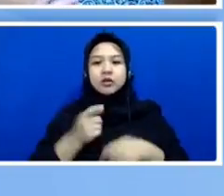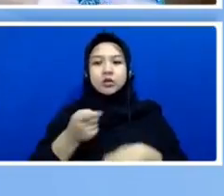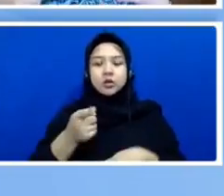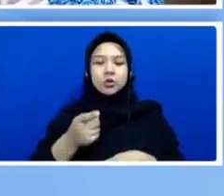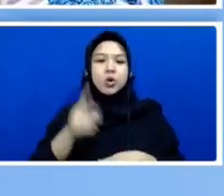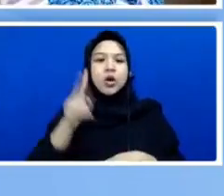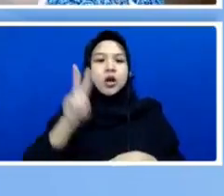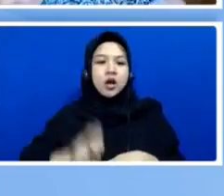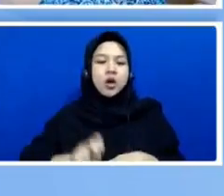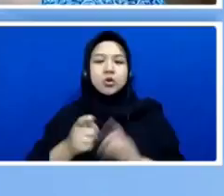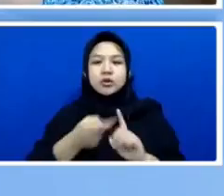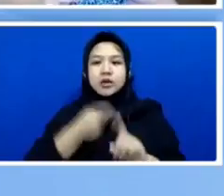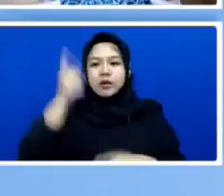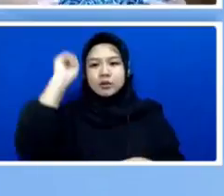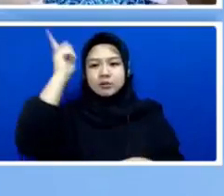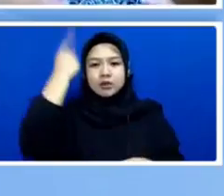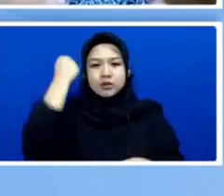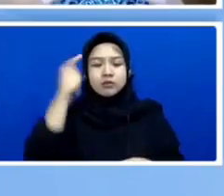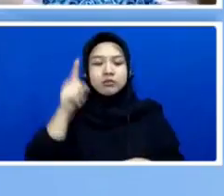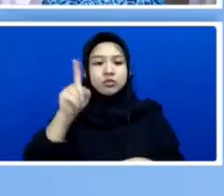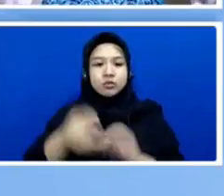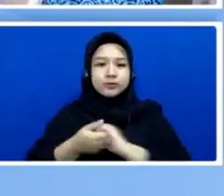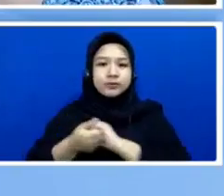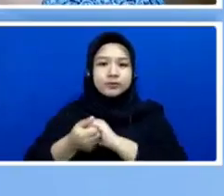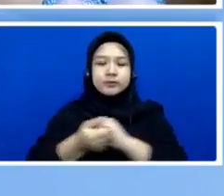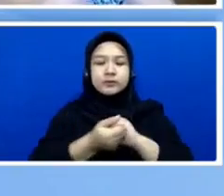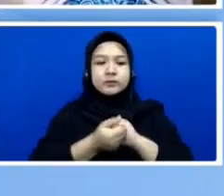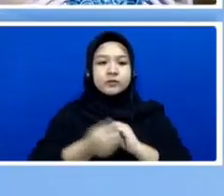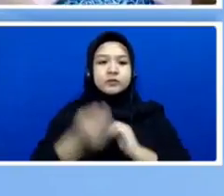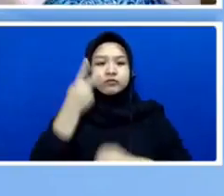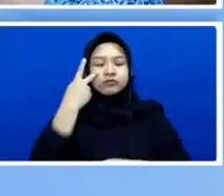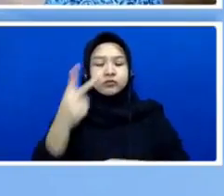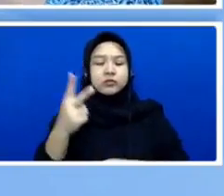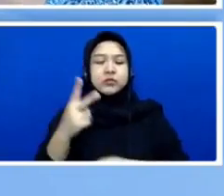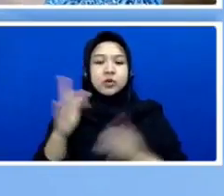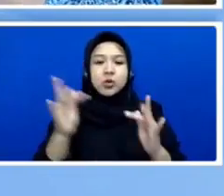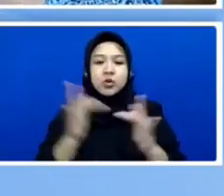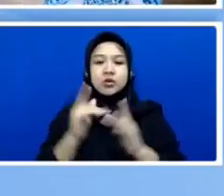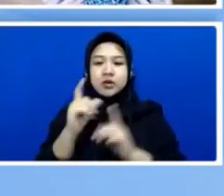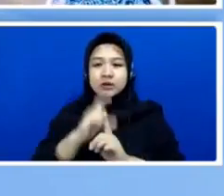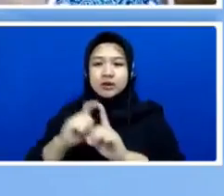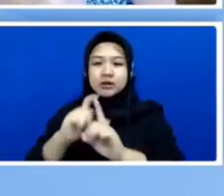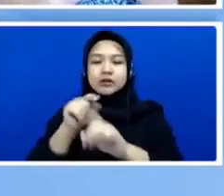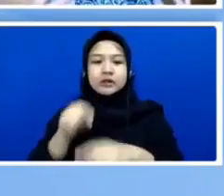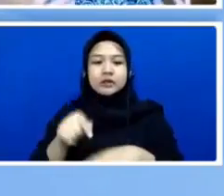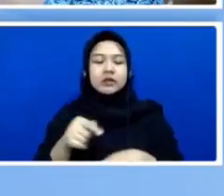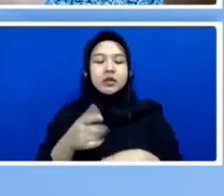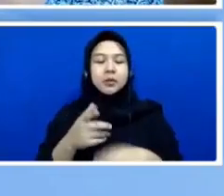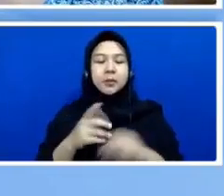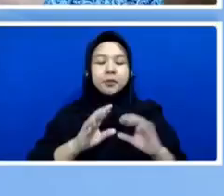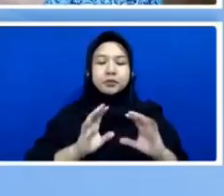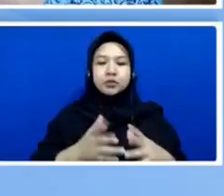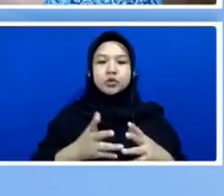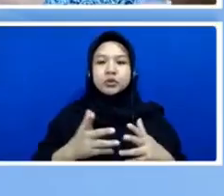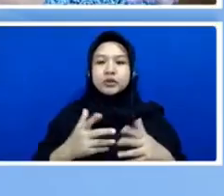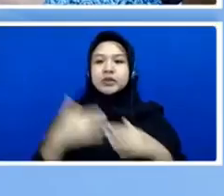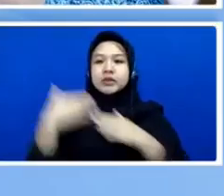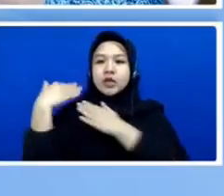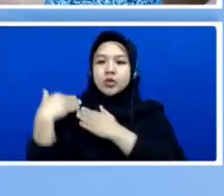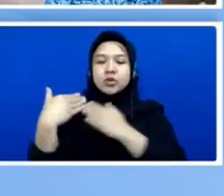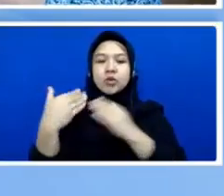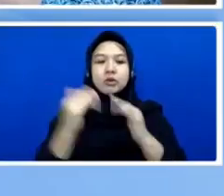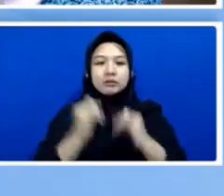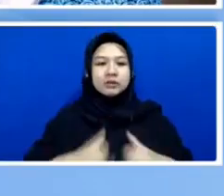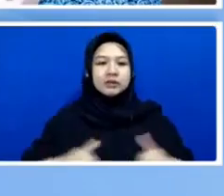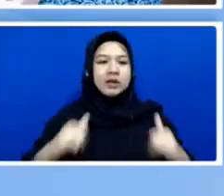pemerintah. Karena itu sinerginya harus dilakukan, dan kita harus melihat bahwa contact tracing ini adalah sebuah bentuk tanggung jawab kolektif, tidak